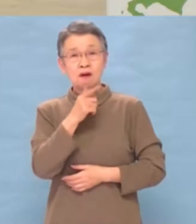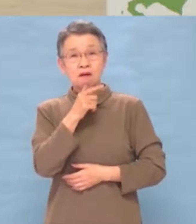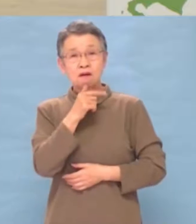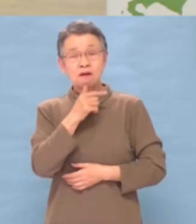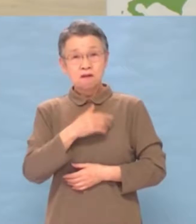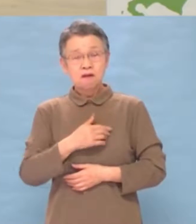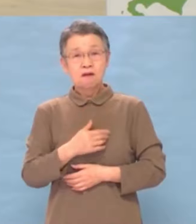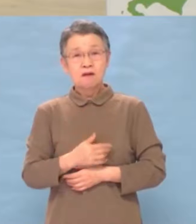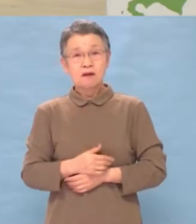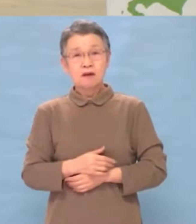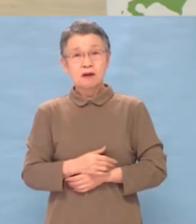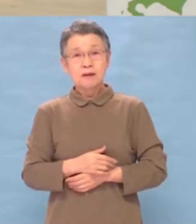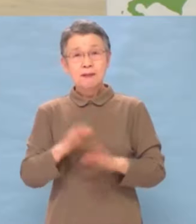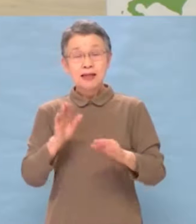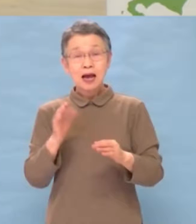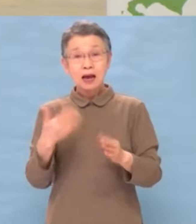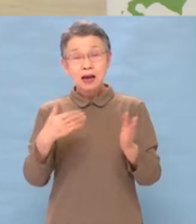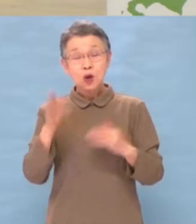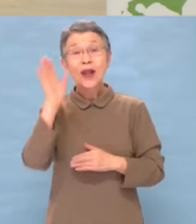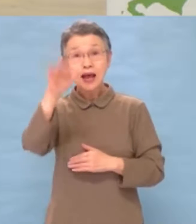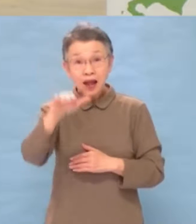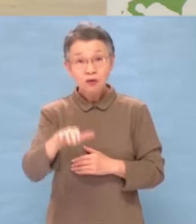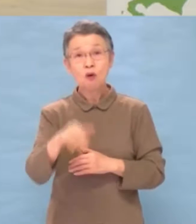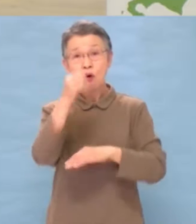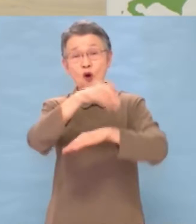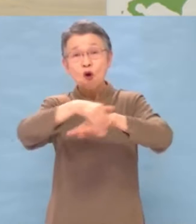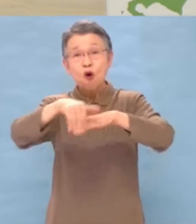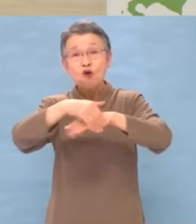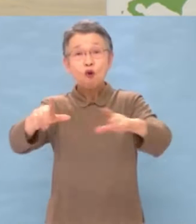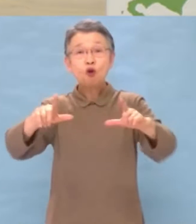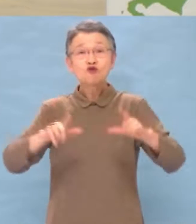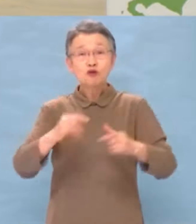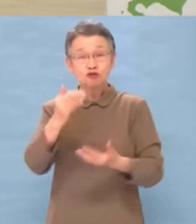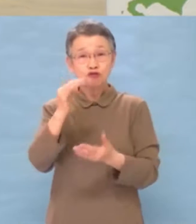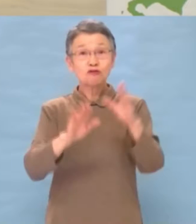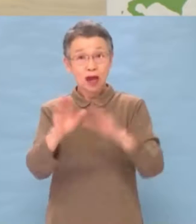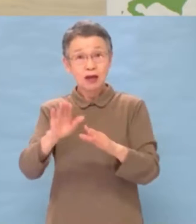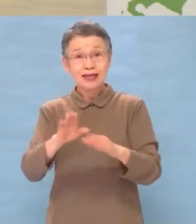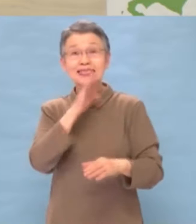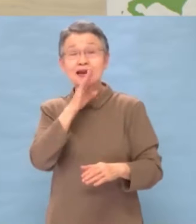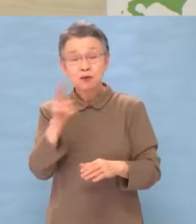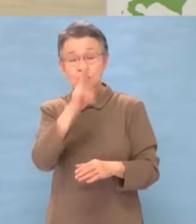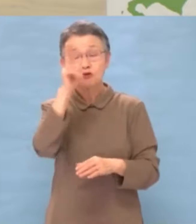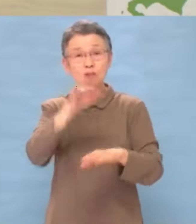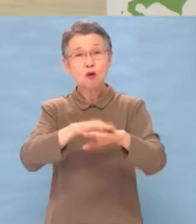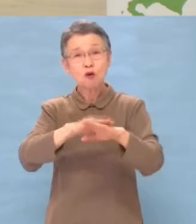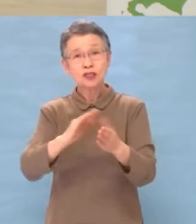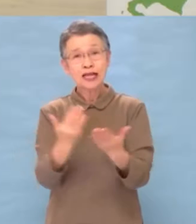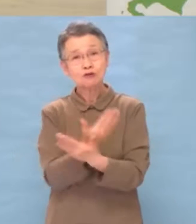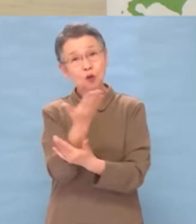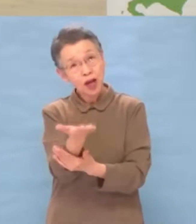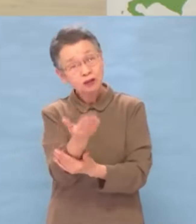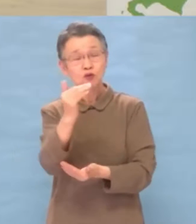そうですね、ちょっとそのまだこれからという予告のようでありますので、実際どういう形になるか見極